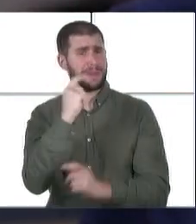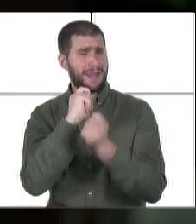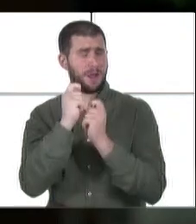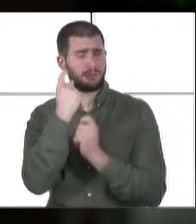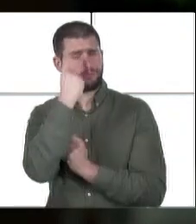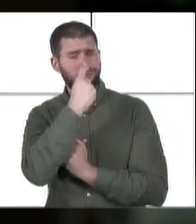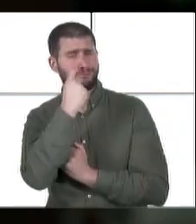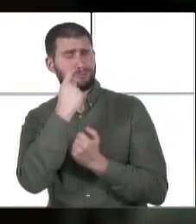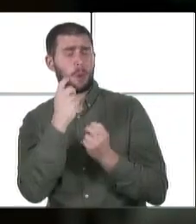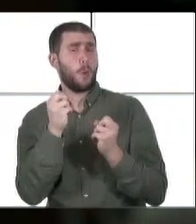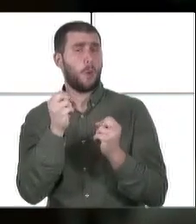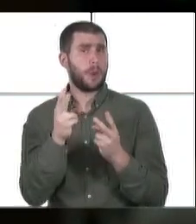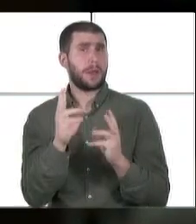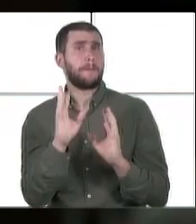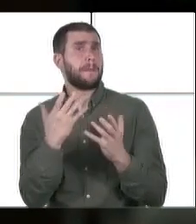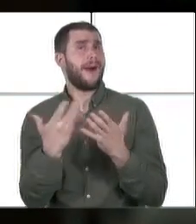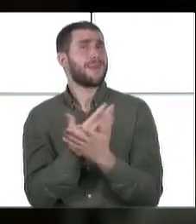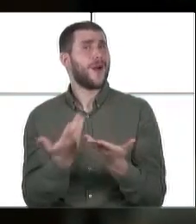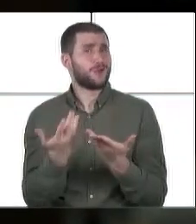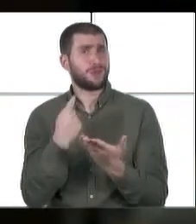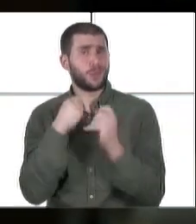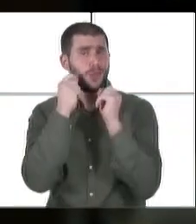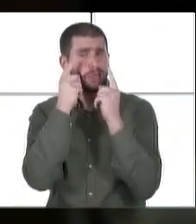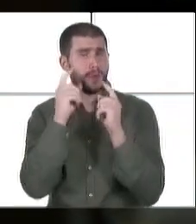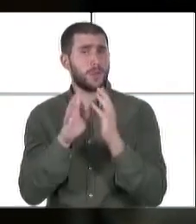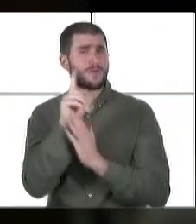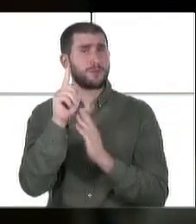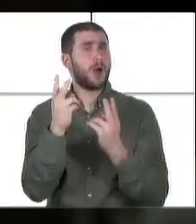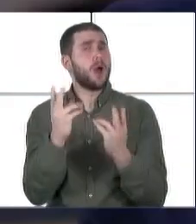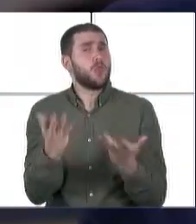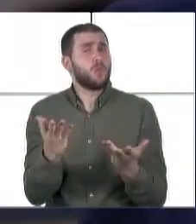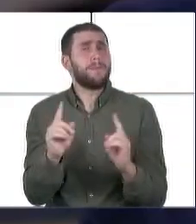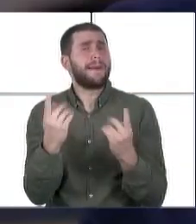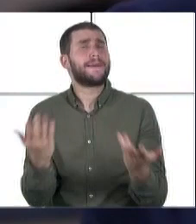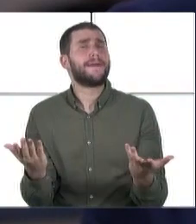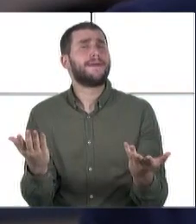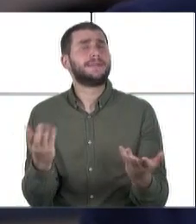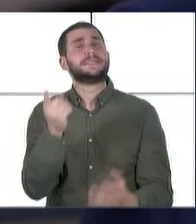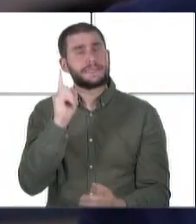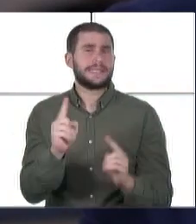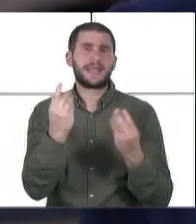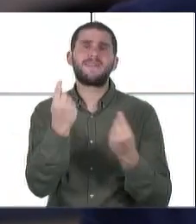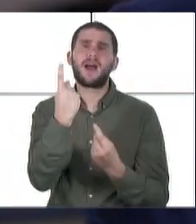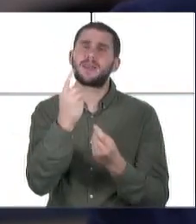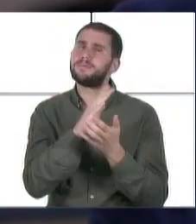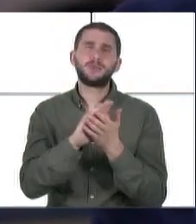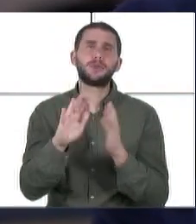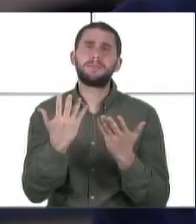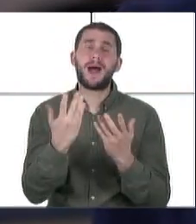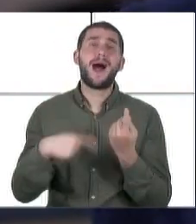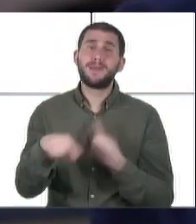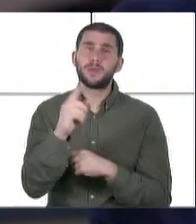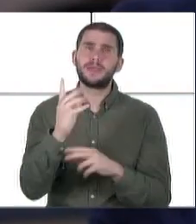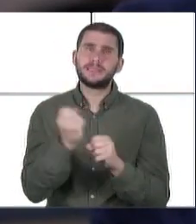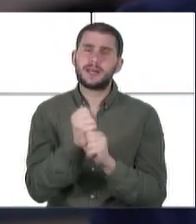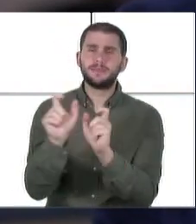ותוהים, אוקיי, אז מה יהיה חדש? אנחנו נתעורר בנובמבר, ומה יקרה? זה צריך שיקרה דבר אחד נורא פשוט. שאנחנו נצליח